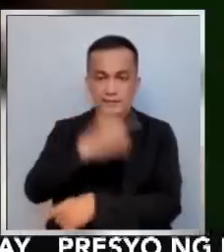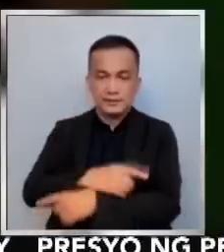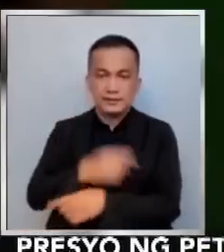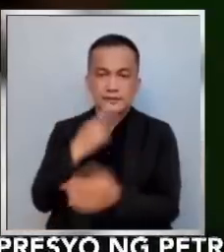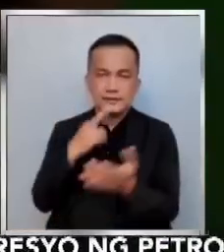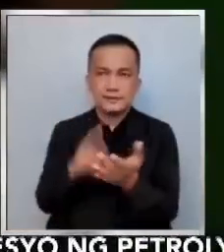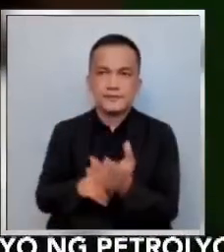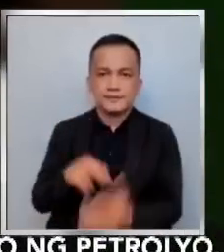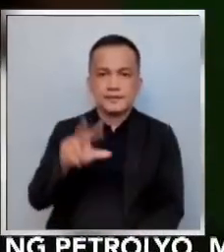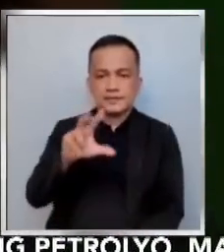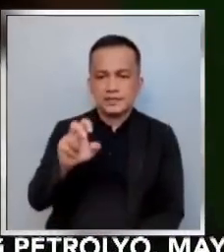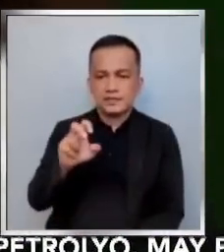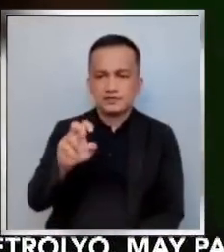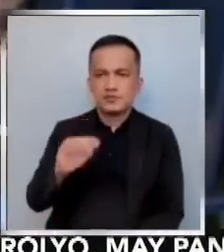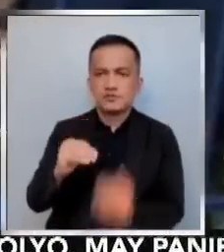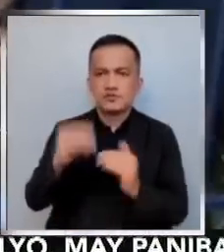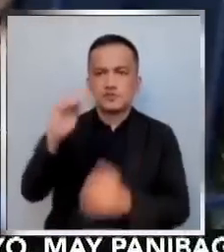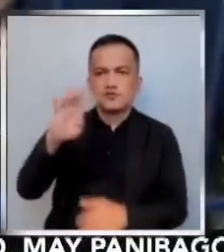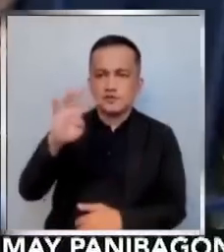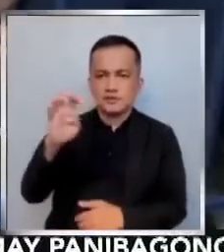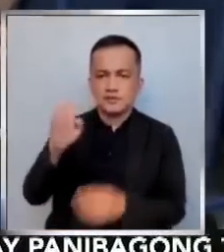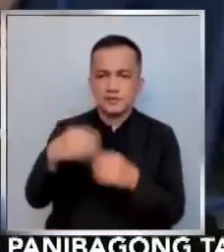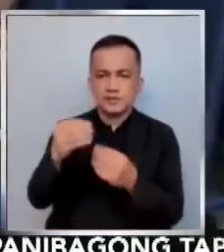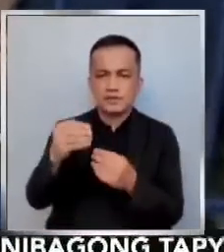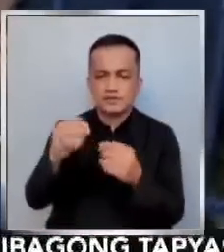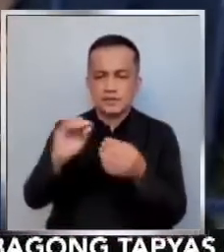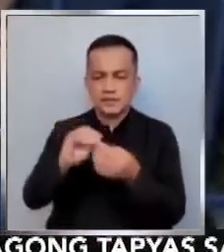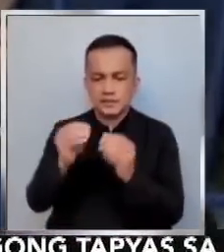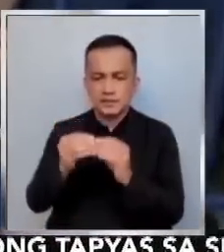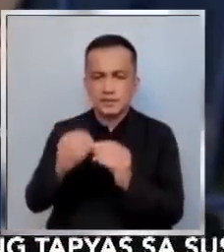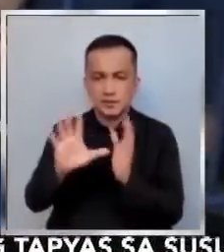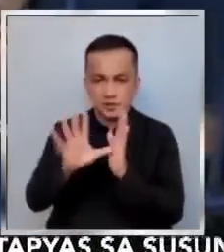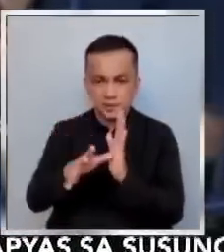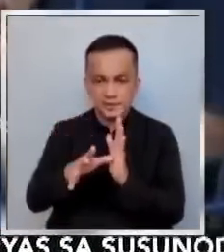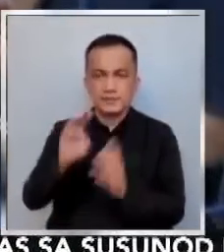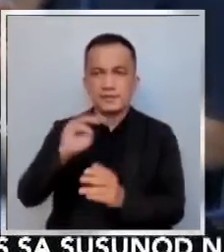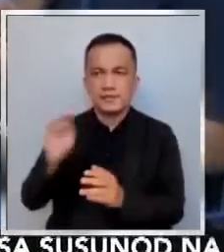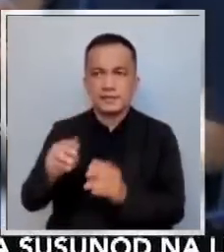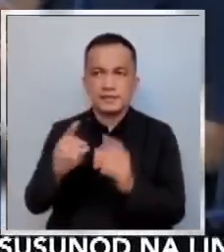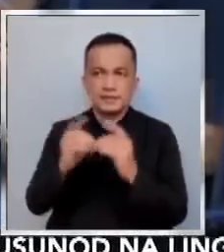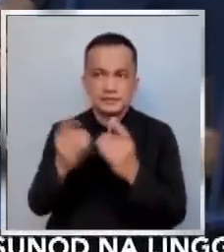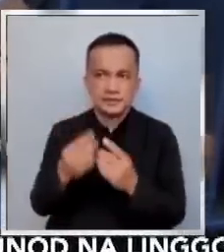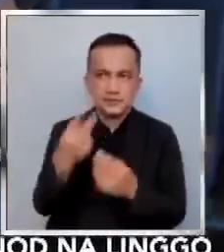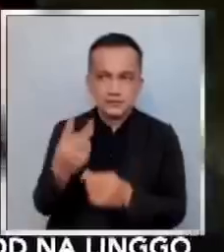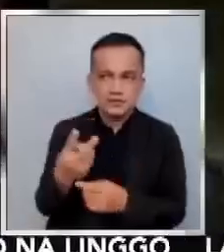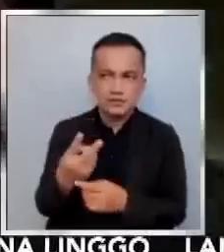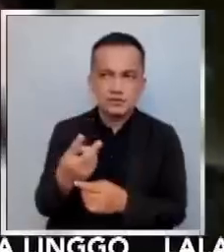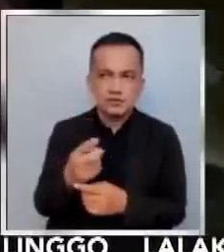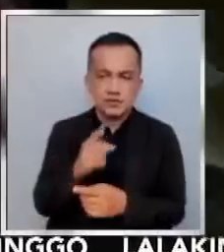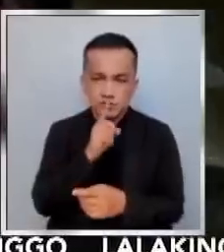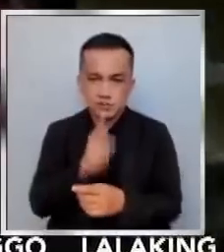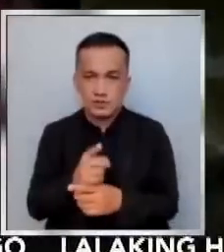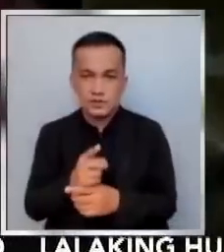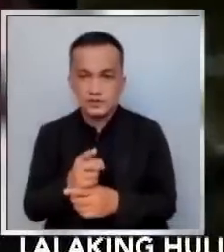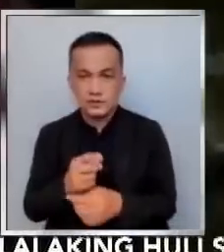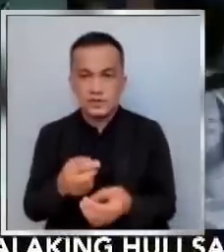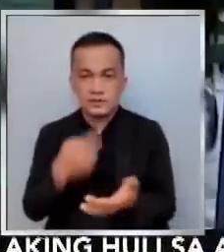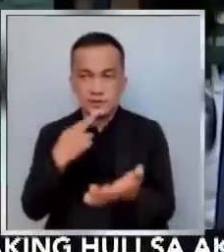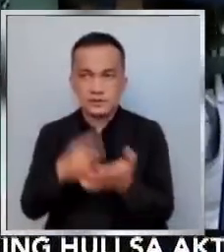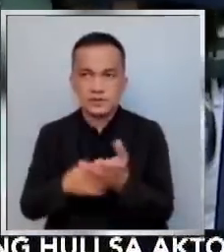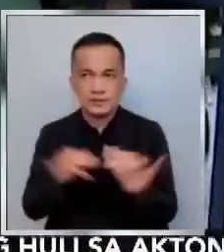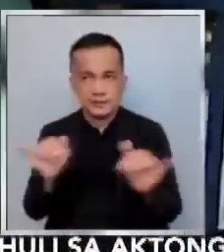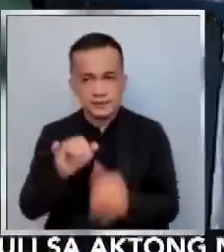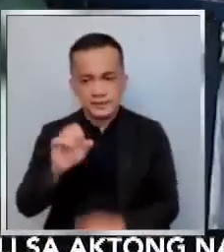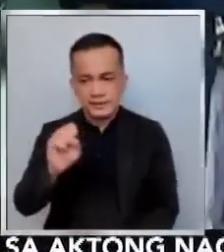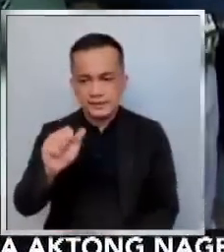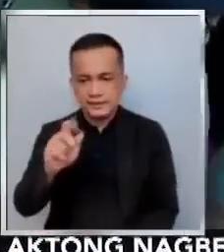300 to 400 ang binigyan ng queue numbers ng COMELEC Manila District 2. Sigurado na silang makakapagparehistro tulad ni Nazasi at Chris